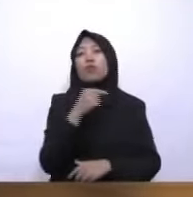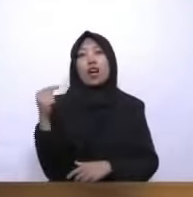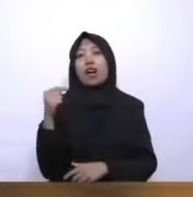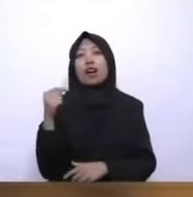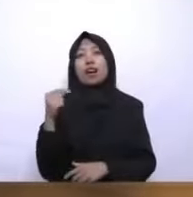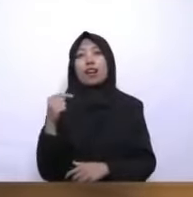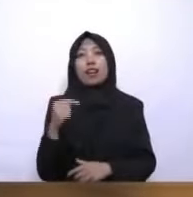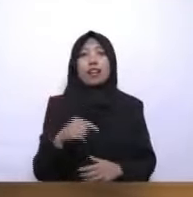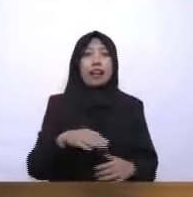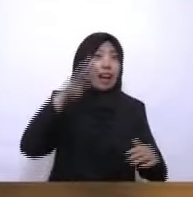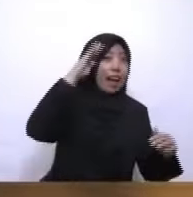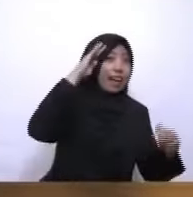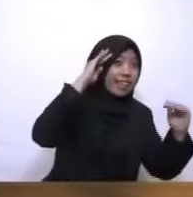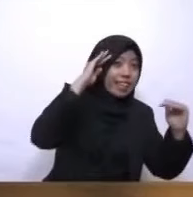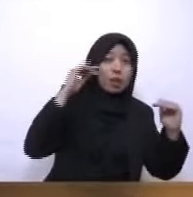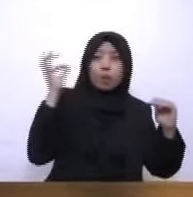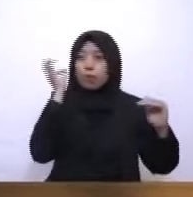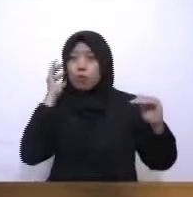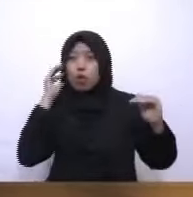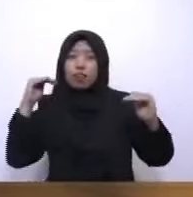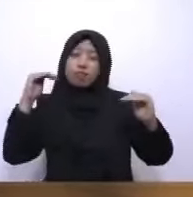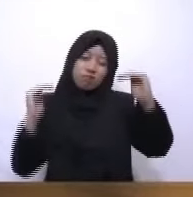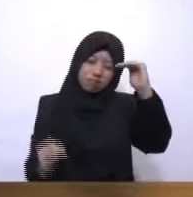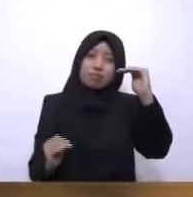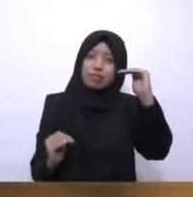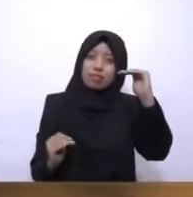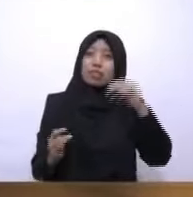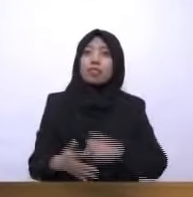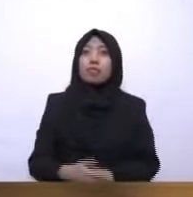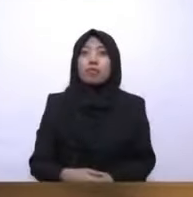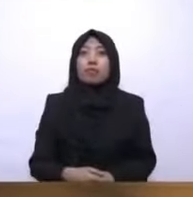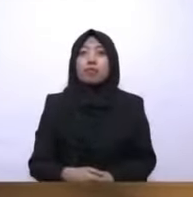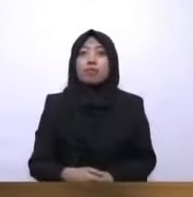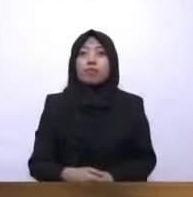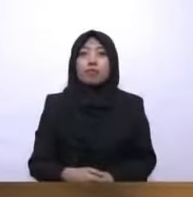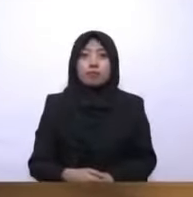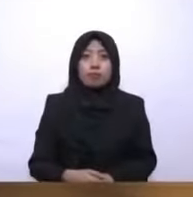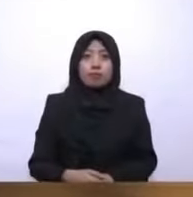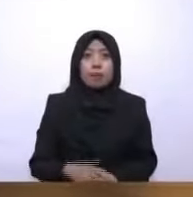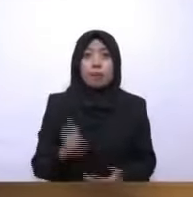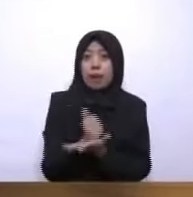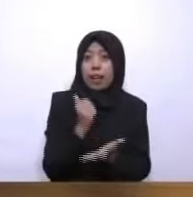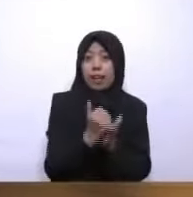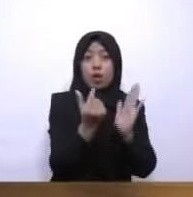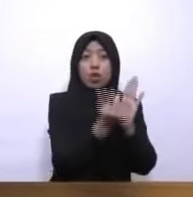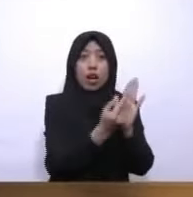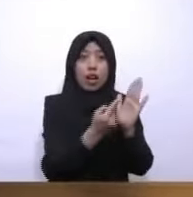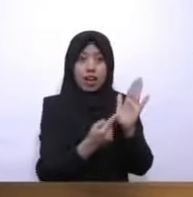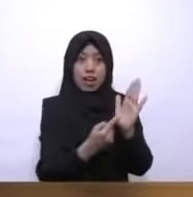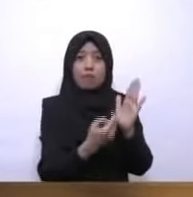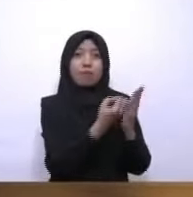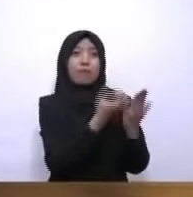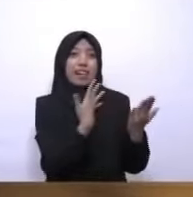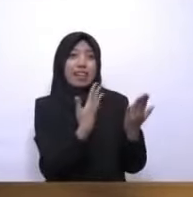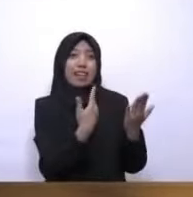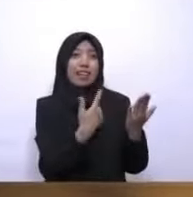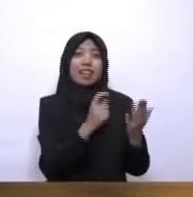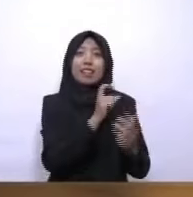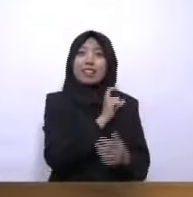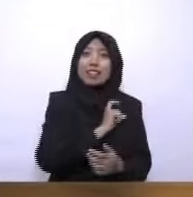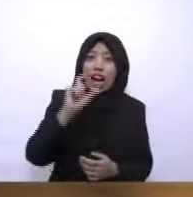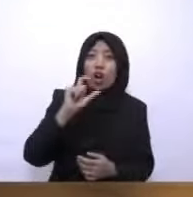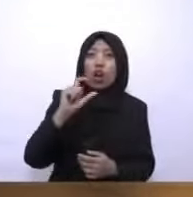dibandingkan dengan laki-laki. Bahkan undang-undang sudah mengamanatkan 30% calon anggota legislatif itu